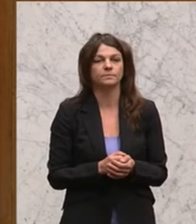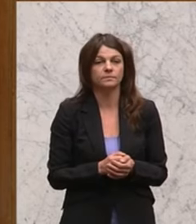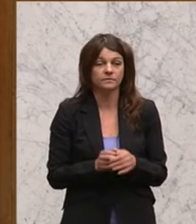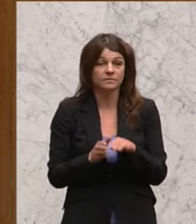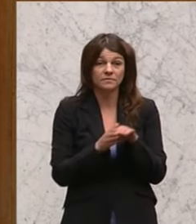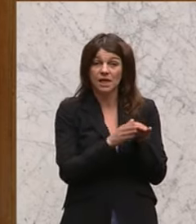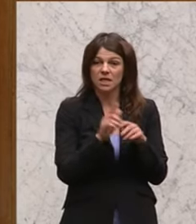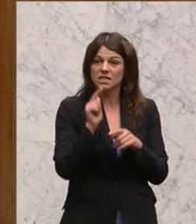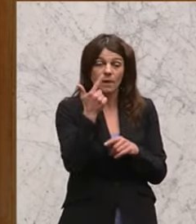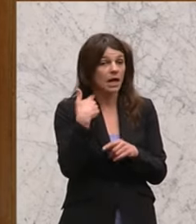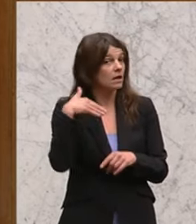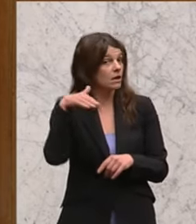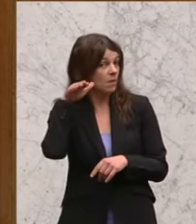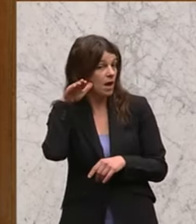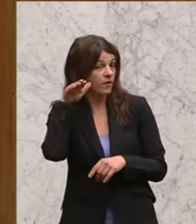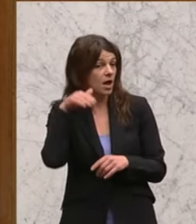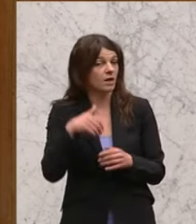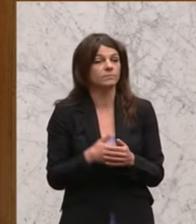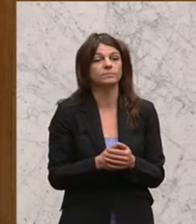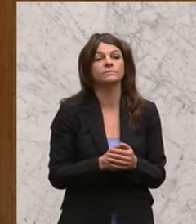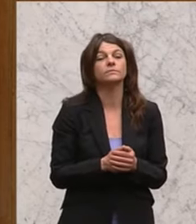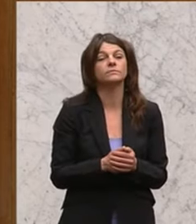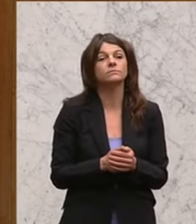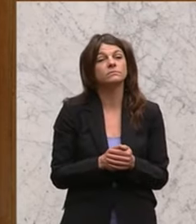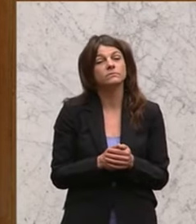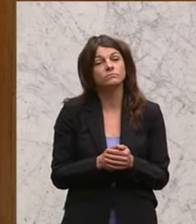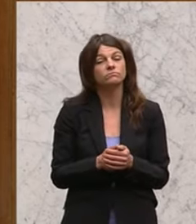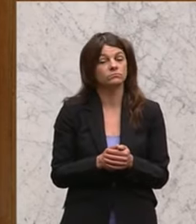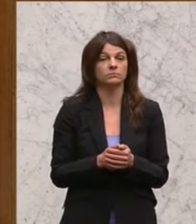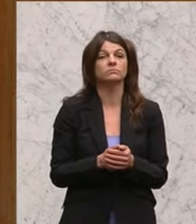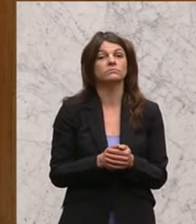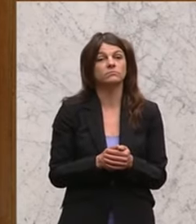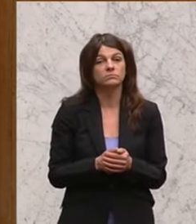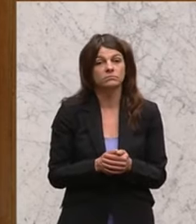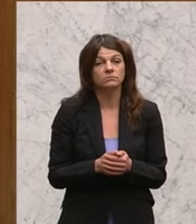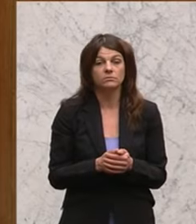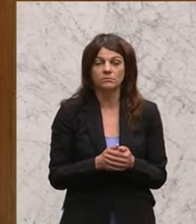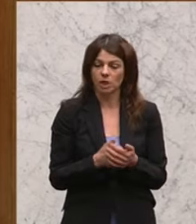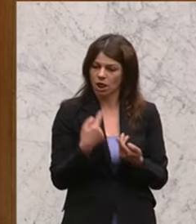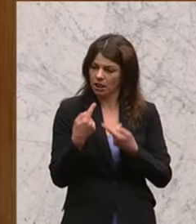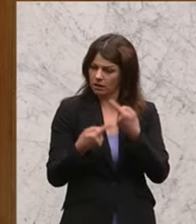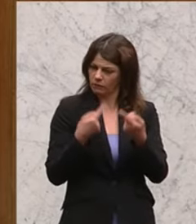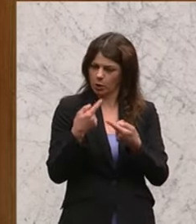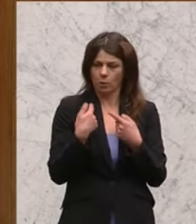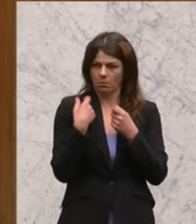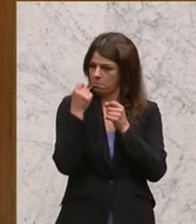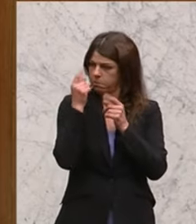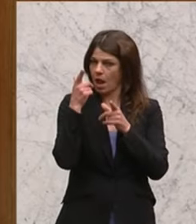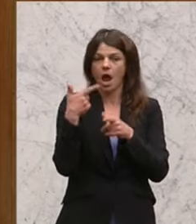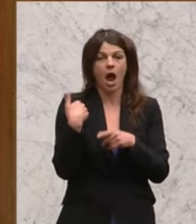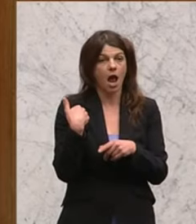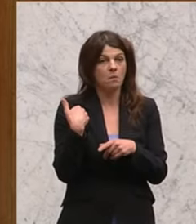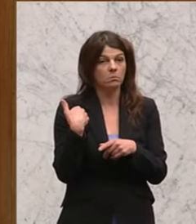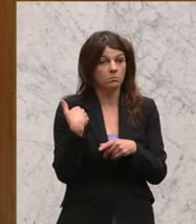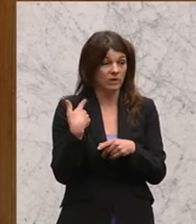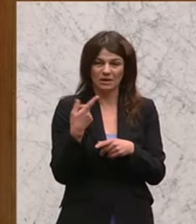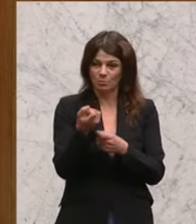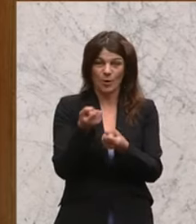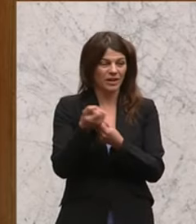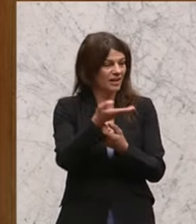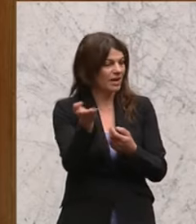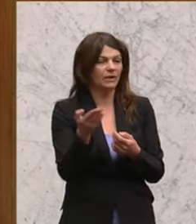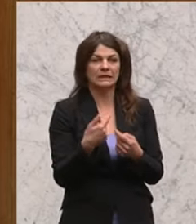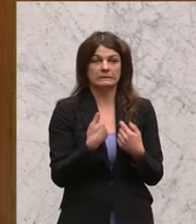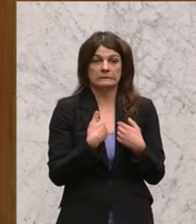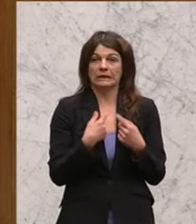Zweite, was ich erfahren habe, ist eine bemerkenswerte Entwicklung, mit der Sie als Politiker, ich bin ja, wenn man so